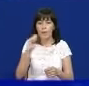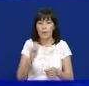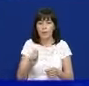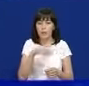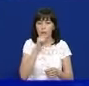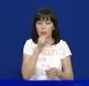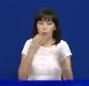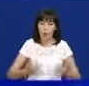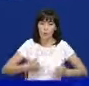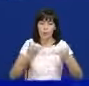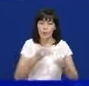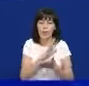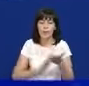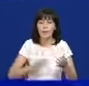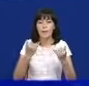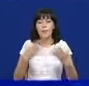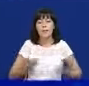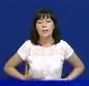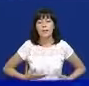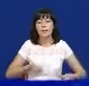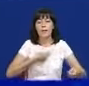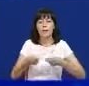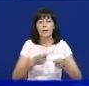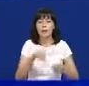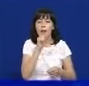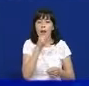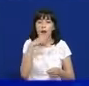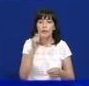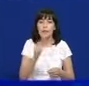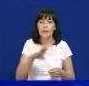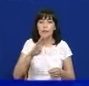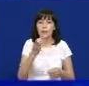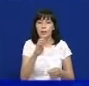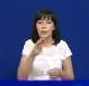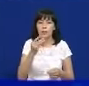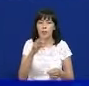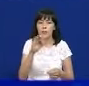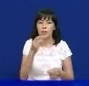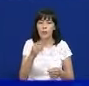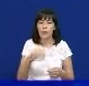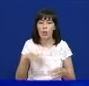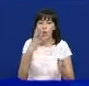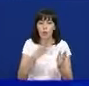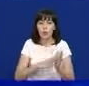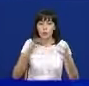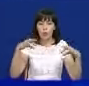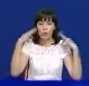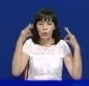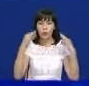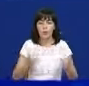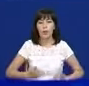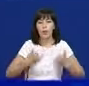құрмет көрсетуін жалғастыруда. Бүгін жергілікті әкімдіктегілер қарт майдангер Әбділхай Жандарбековті 90 жасқа толған торқалы